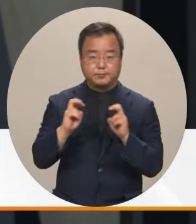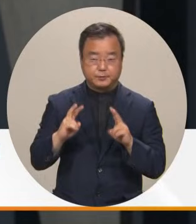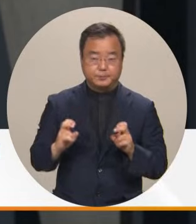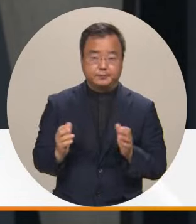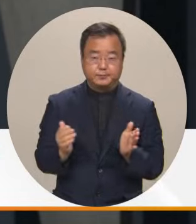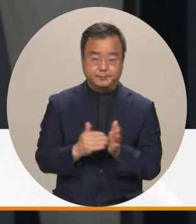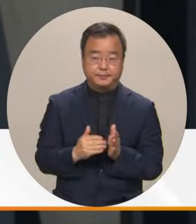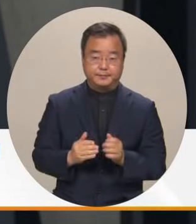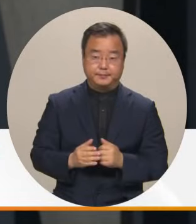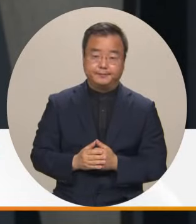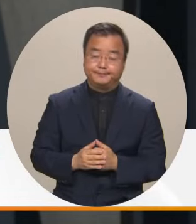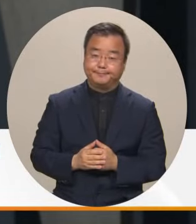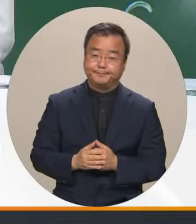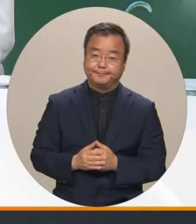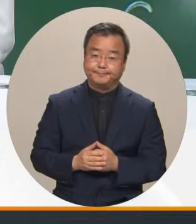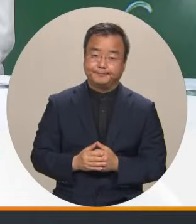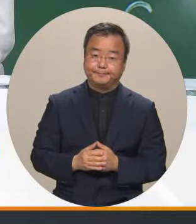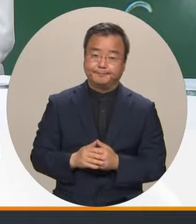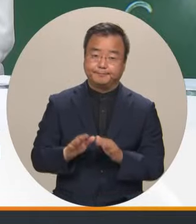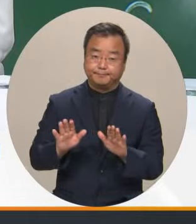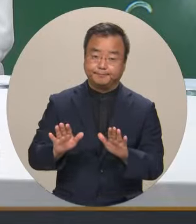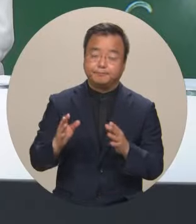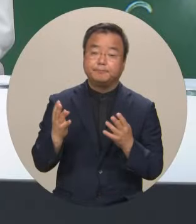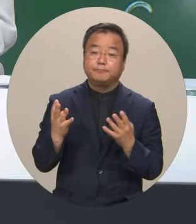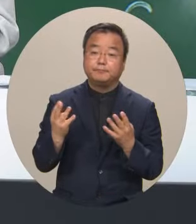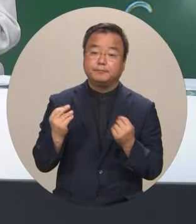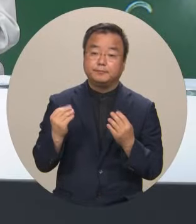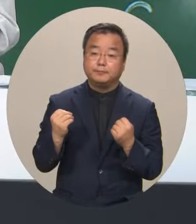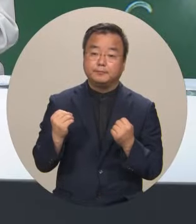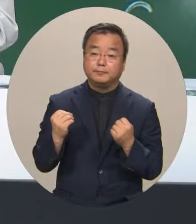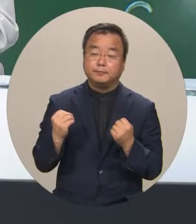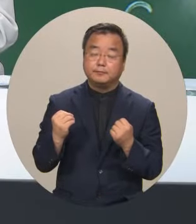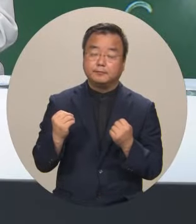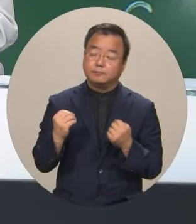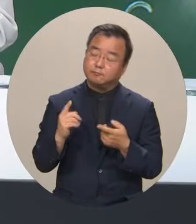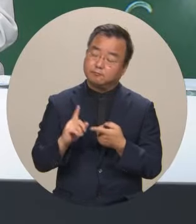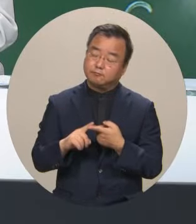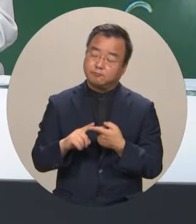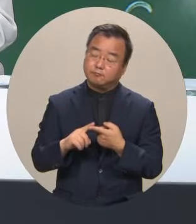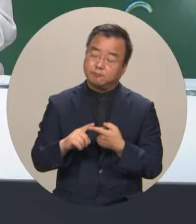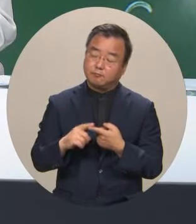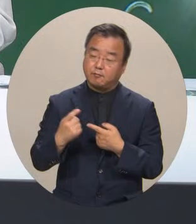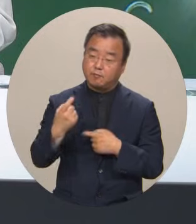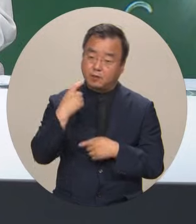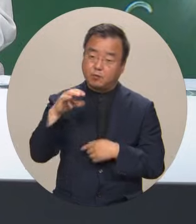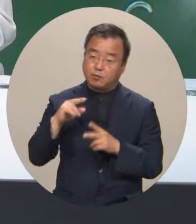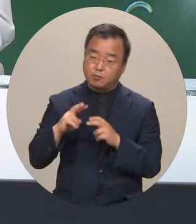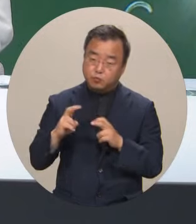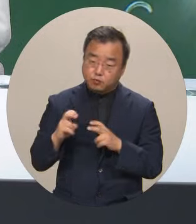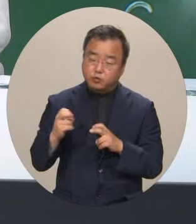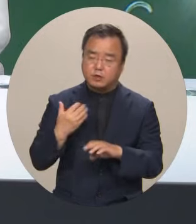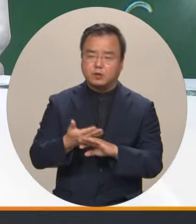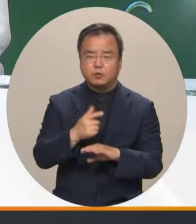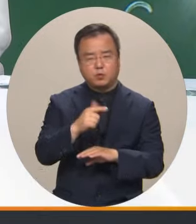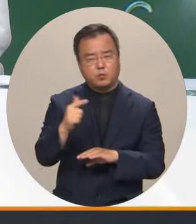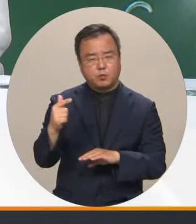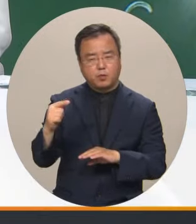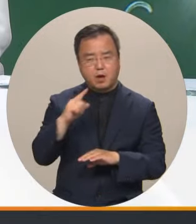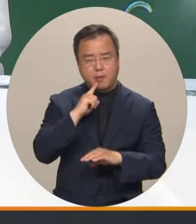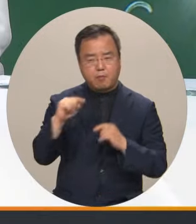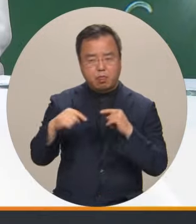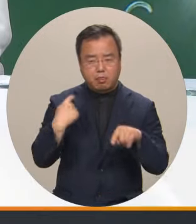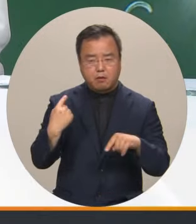분석했습니다네 그런데 이번에 수학 영역을 놓고는 입시 기관마다 다소 좀 분석이 엇갈렸던 거 같습니다 이유가 뭐라고